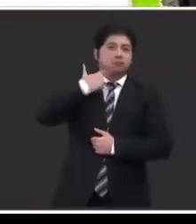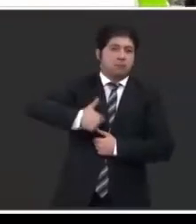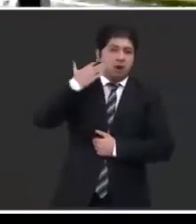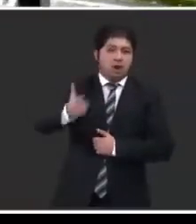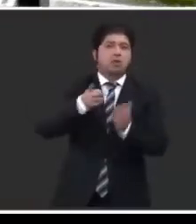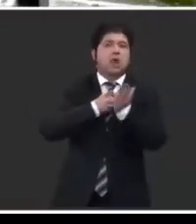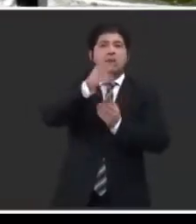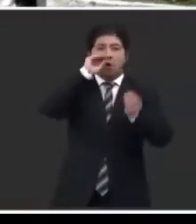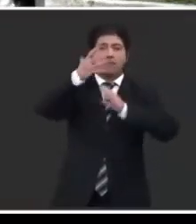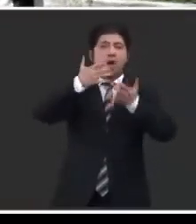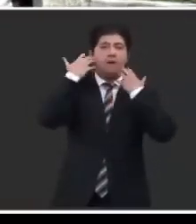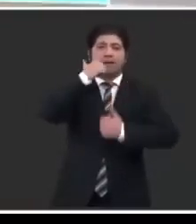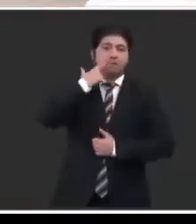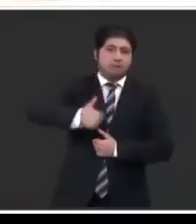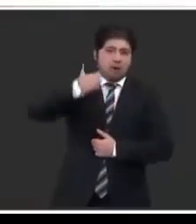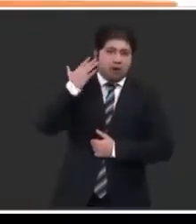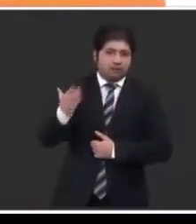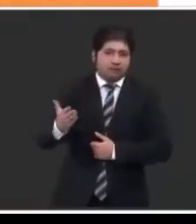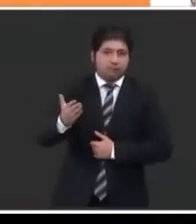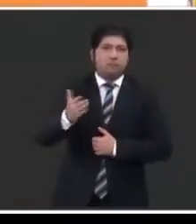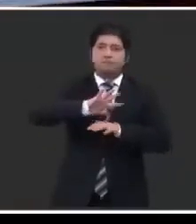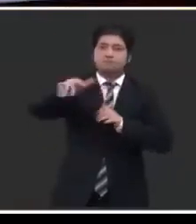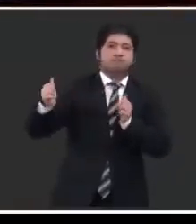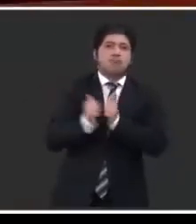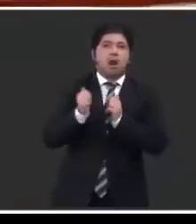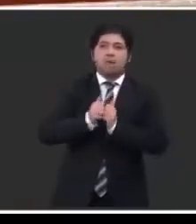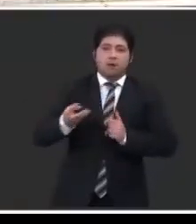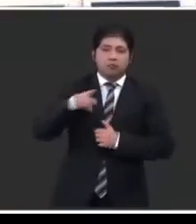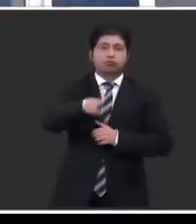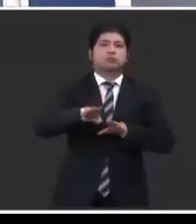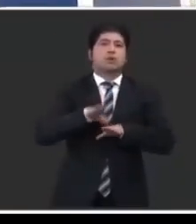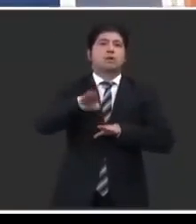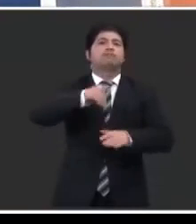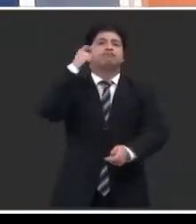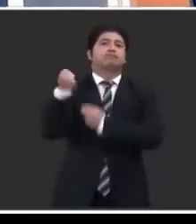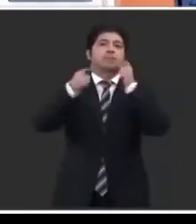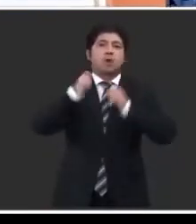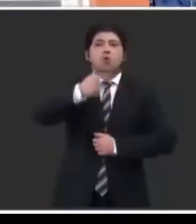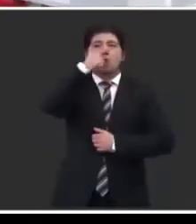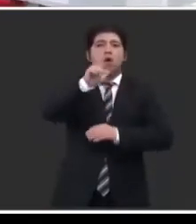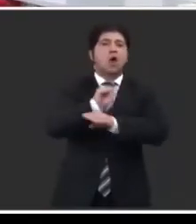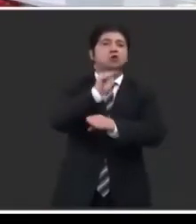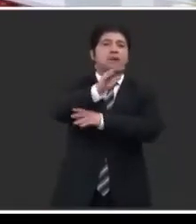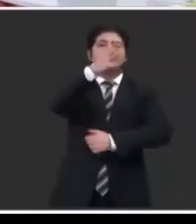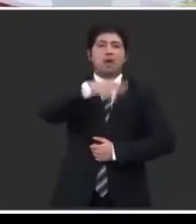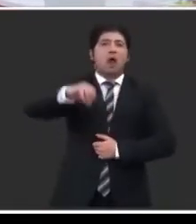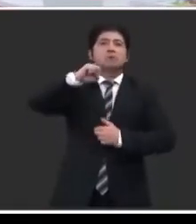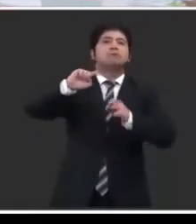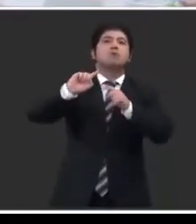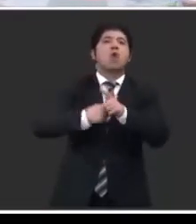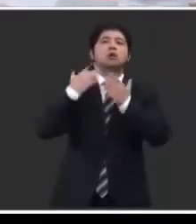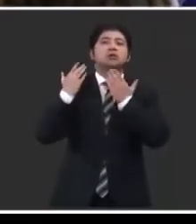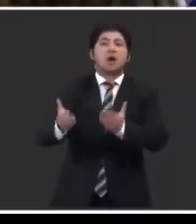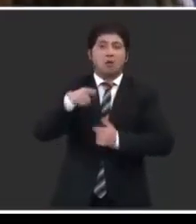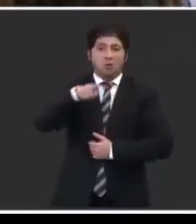tarım orman hayvancılık bakanımız birlikte bu adımı attık Köyü yaşam merkezleri projesiyle